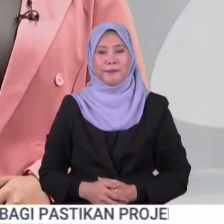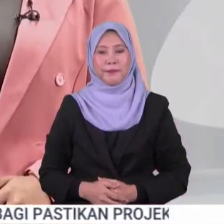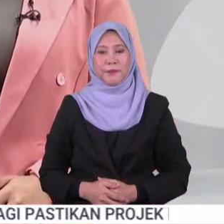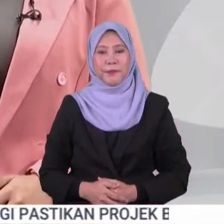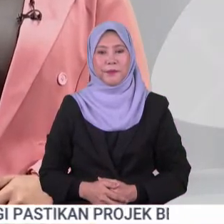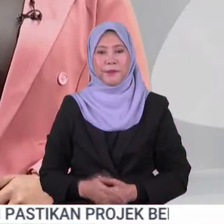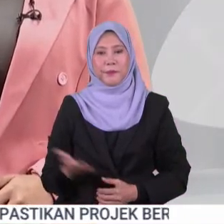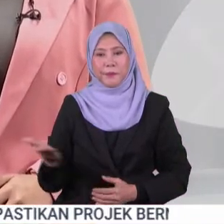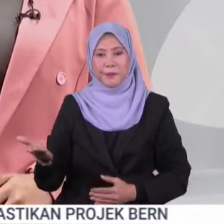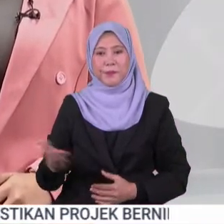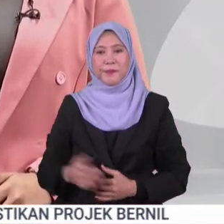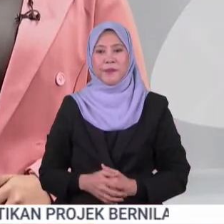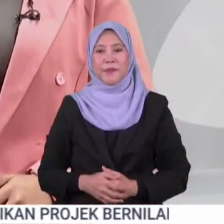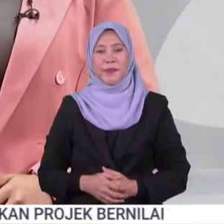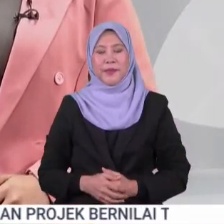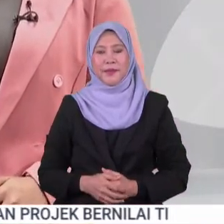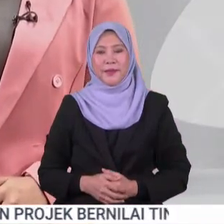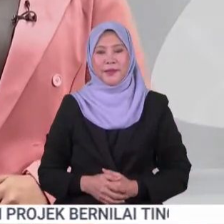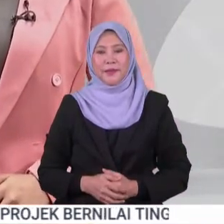Zatul?